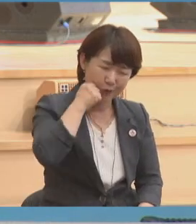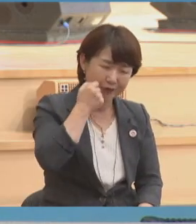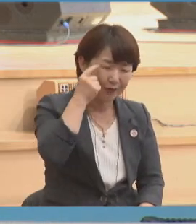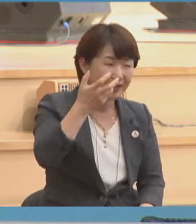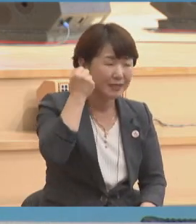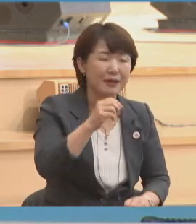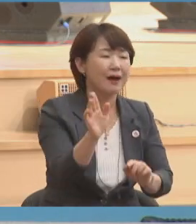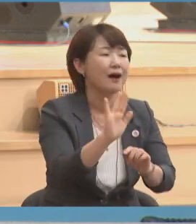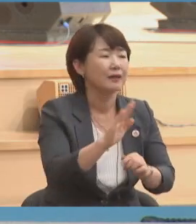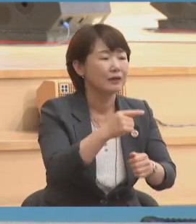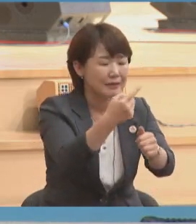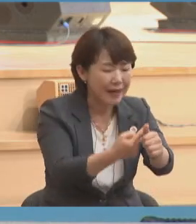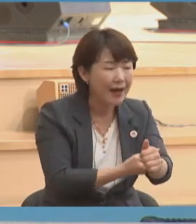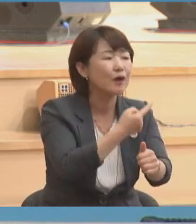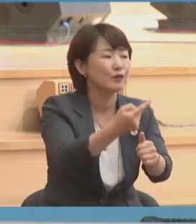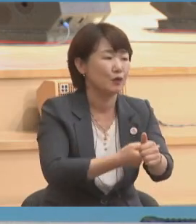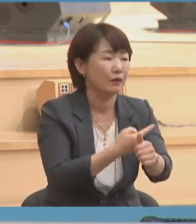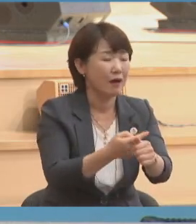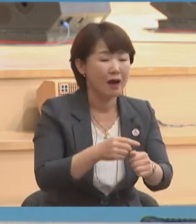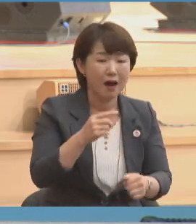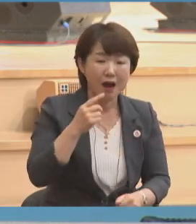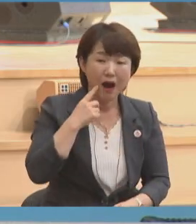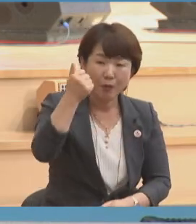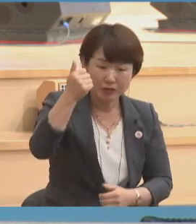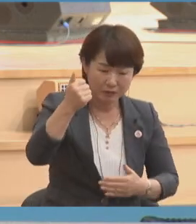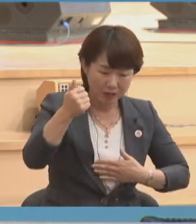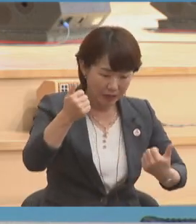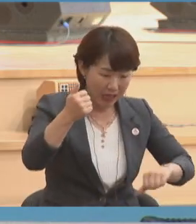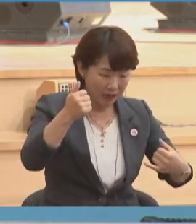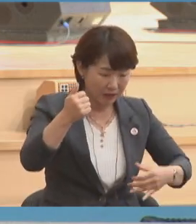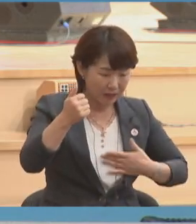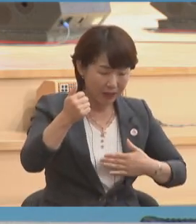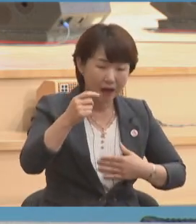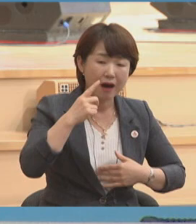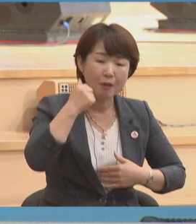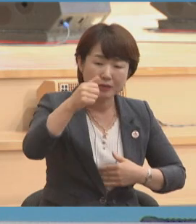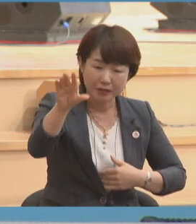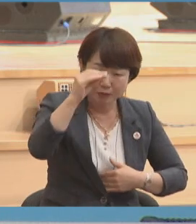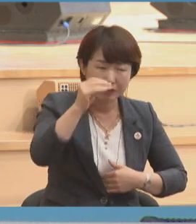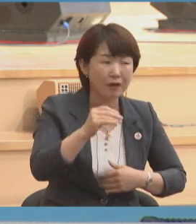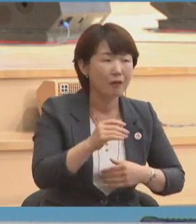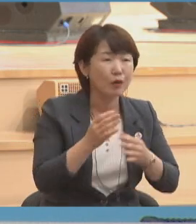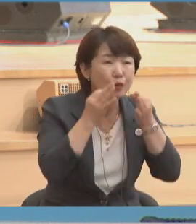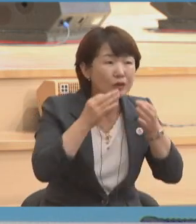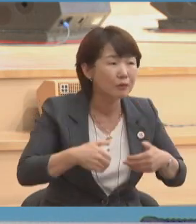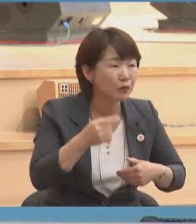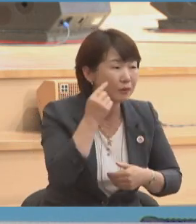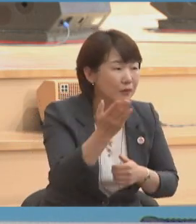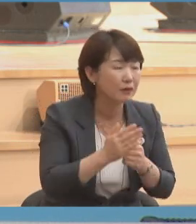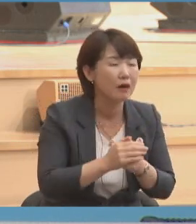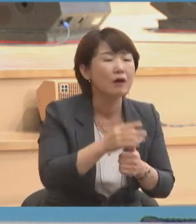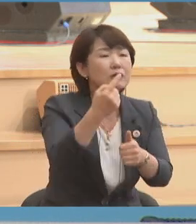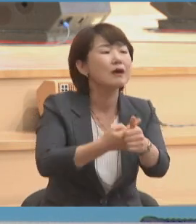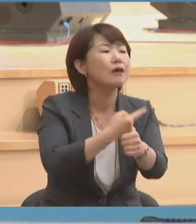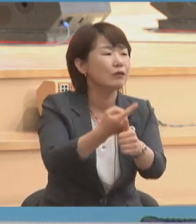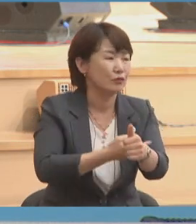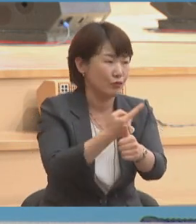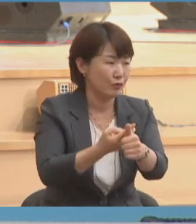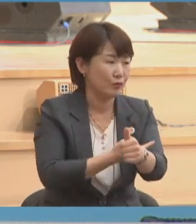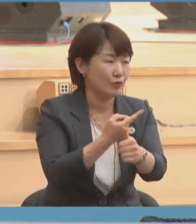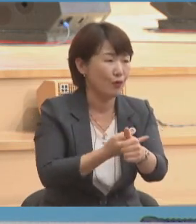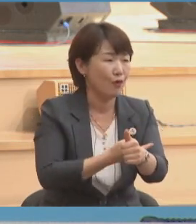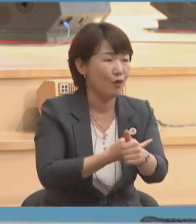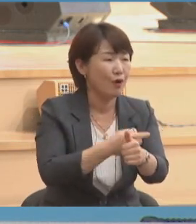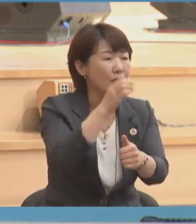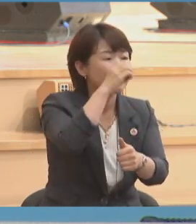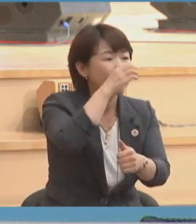것이라고 말했어요. 왜냐? 아니, 자식이 아버지 닮는데 그게 뭐 노력이 필요합니까? 자연스럽지. 있으면 자동되지.